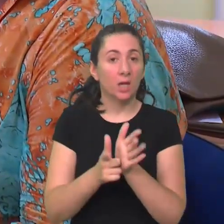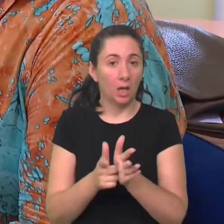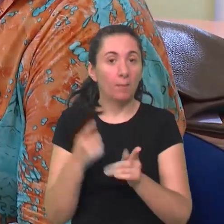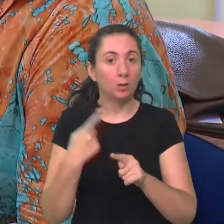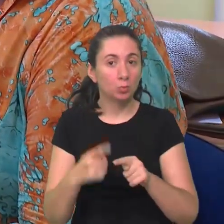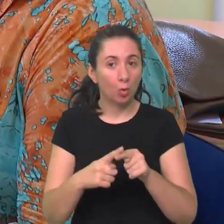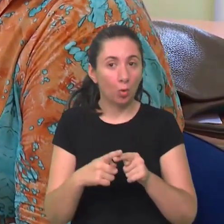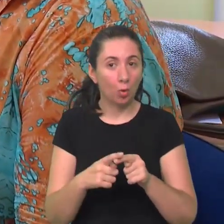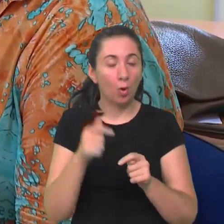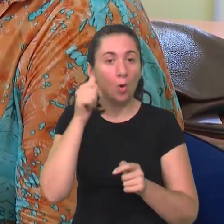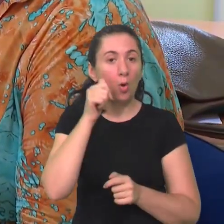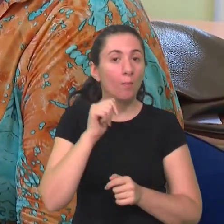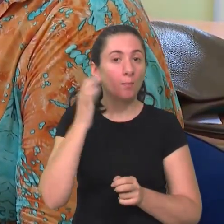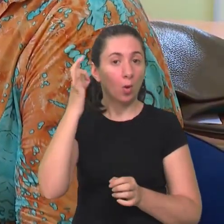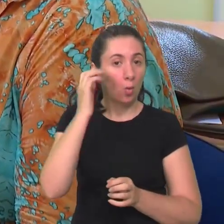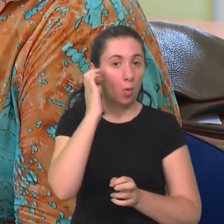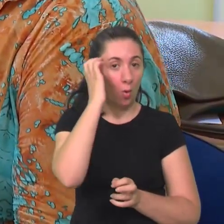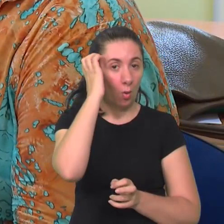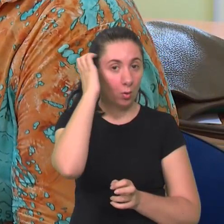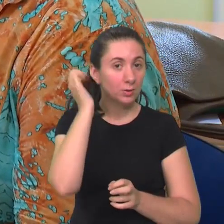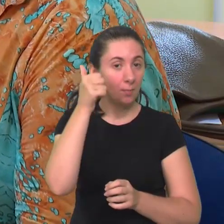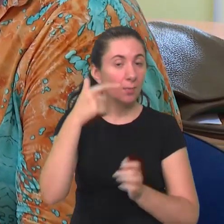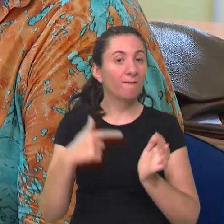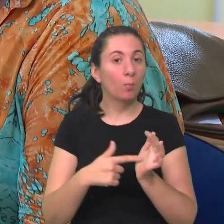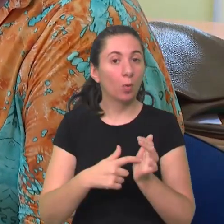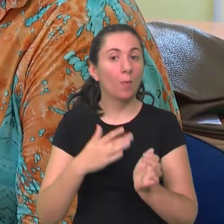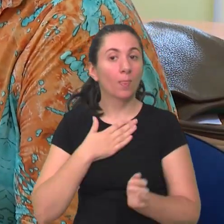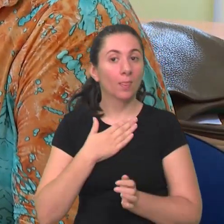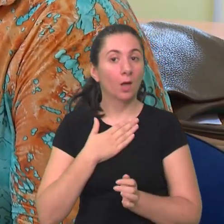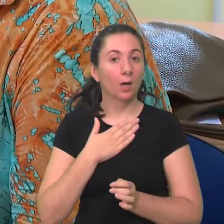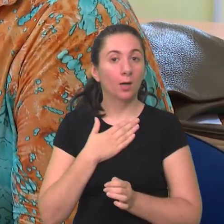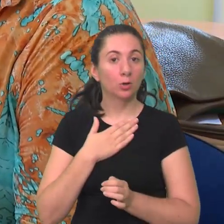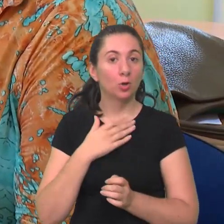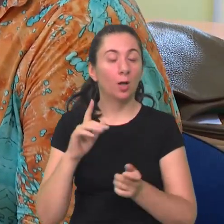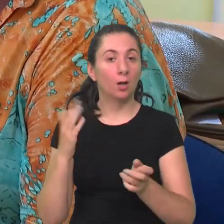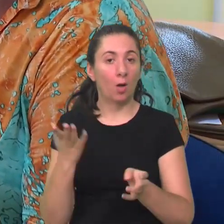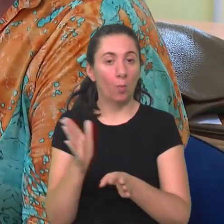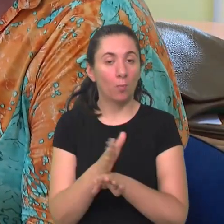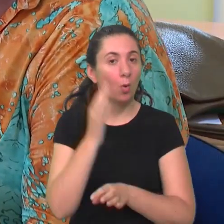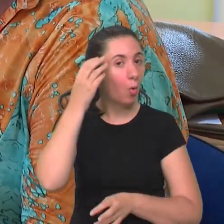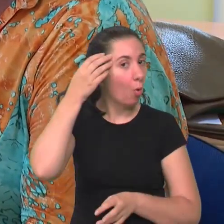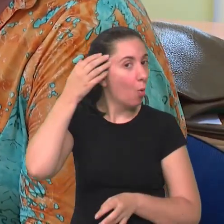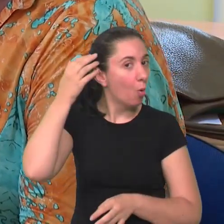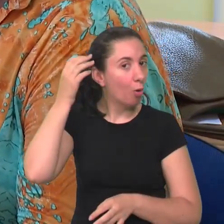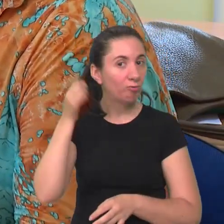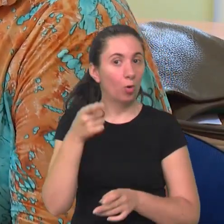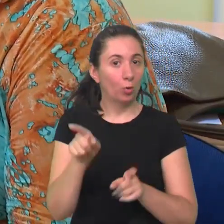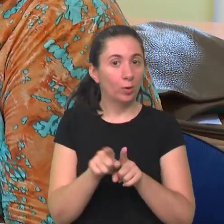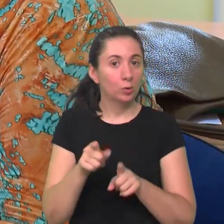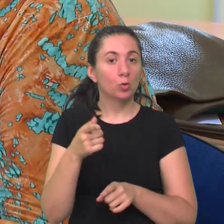nam tu nam kosa počinje sjediti i tu prvo pokazujemo našu tu prolaznost. Znači,